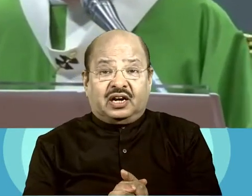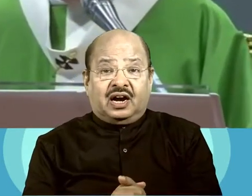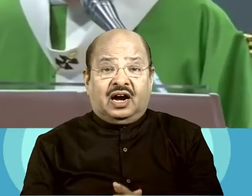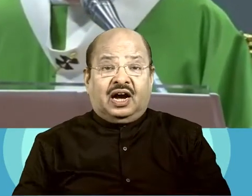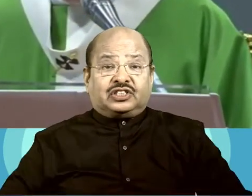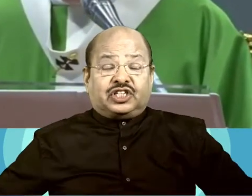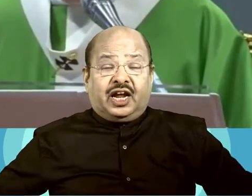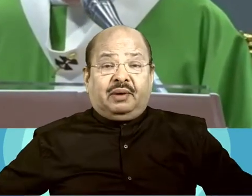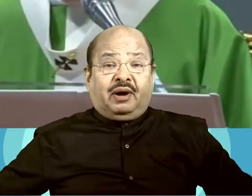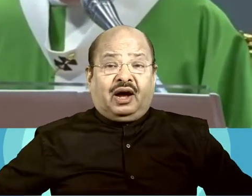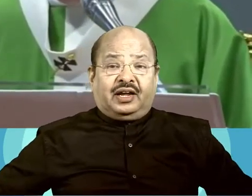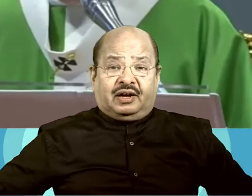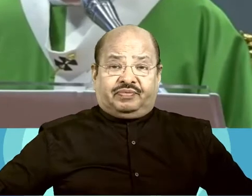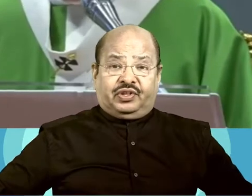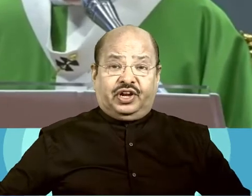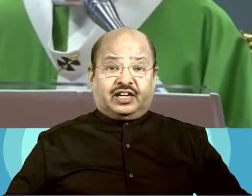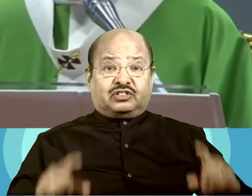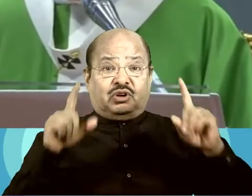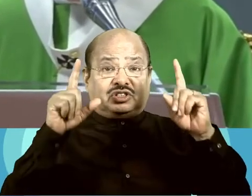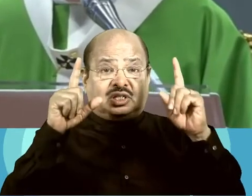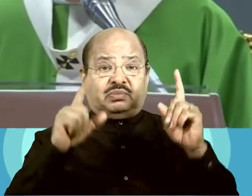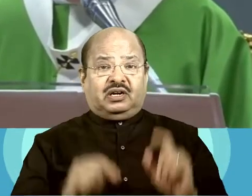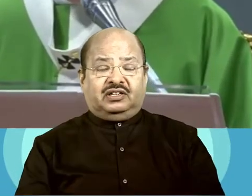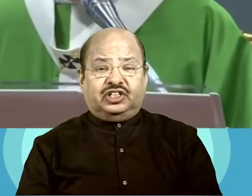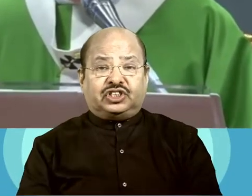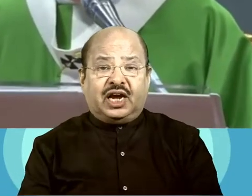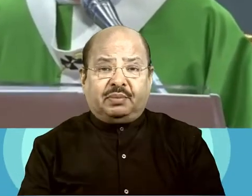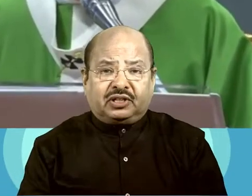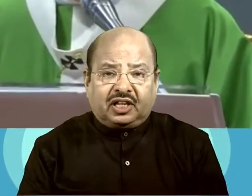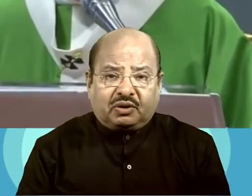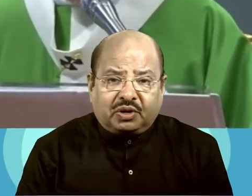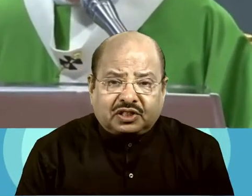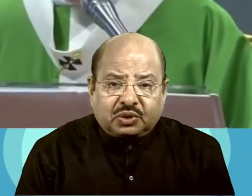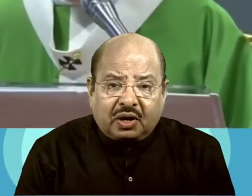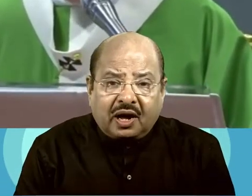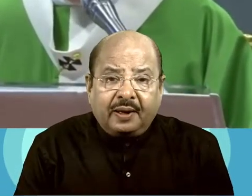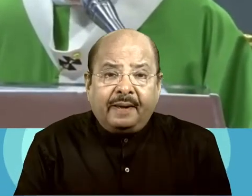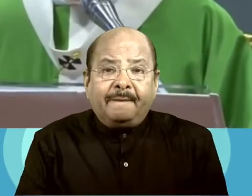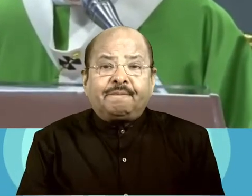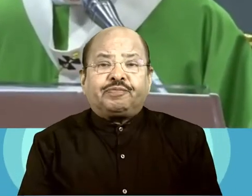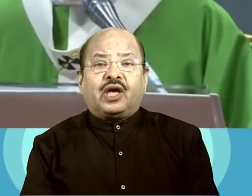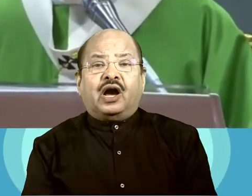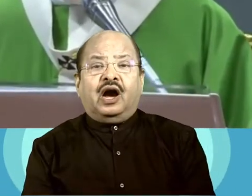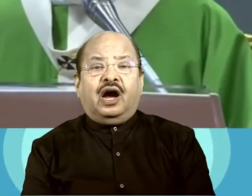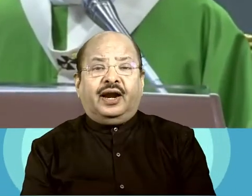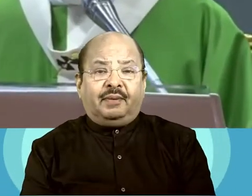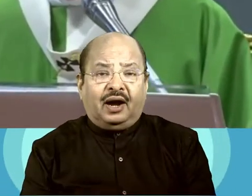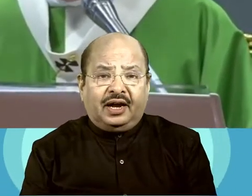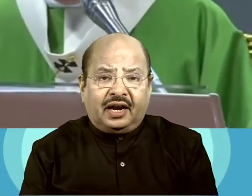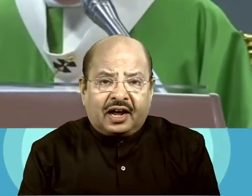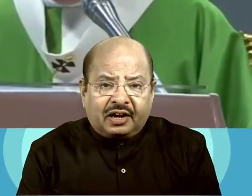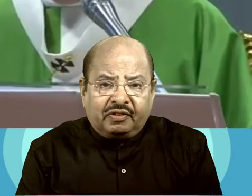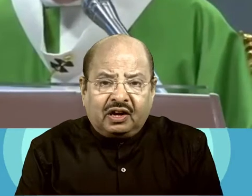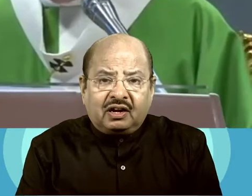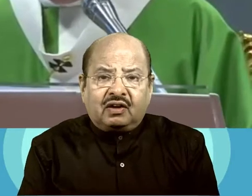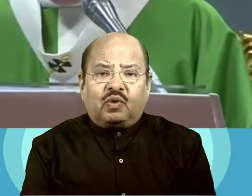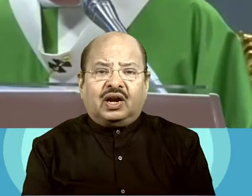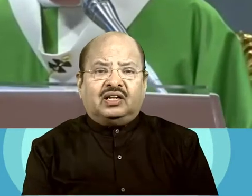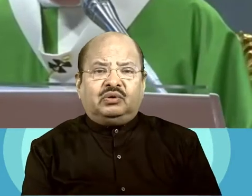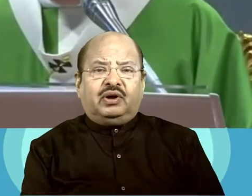മറിച്ച് ആ അക്ഷയമായ ഇൻഎക്സോസ്റ്റബിൾ നിക്ഷേപത്തെക്കുറിച്ചുള്ള ആഴമായ